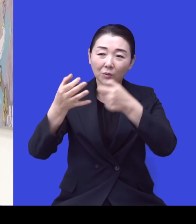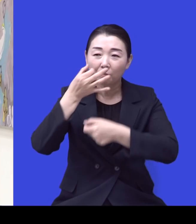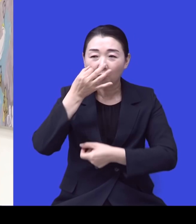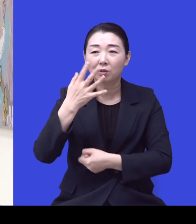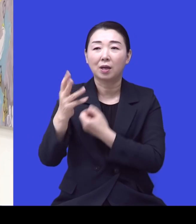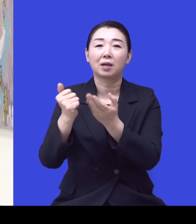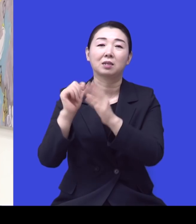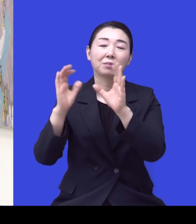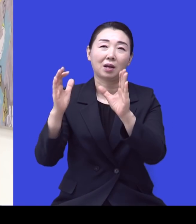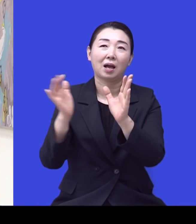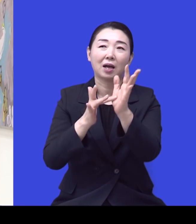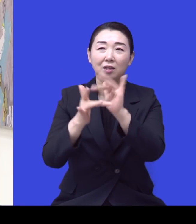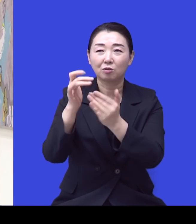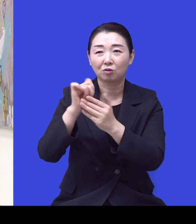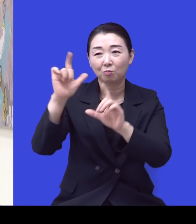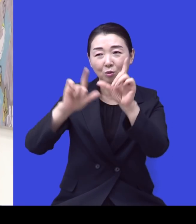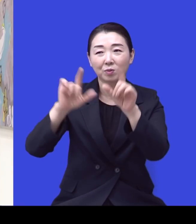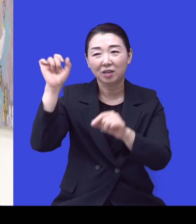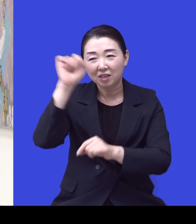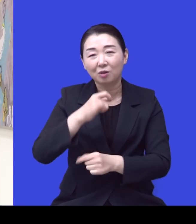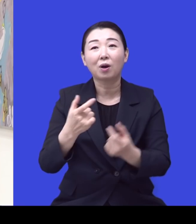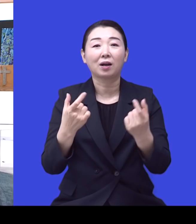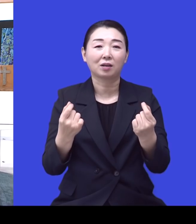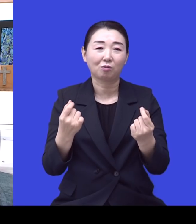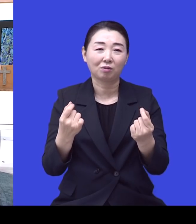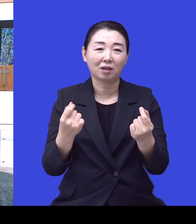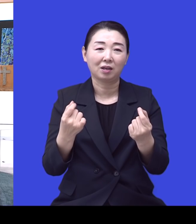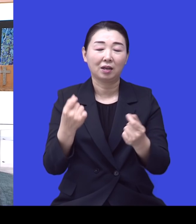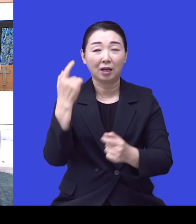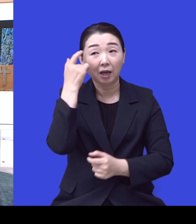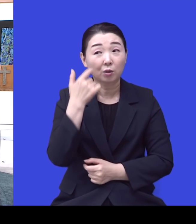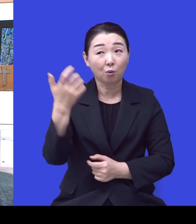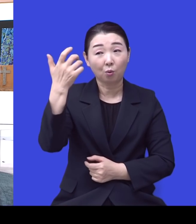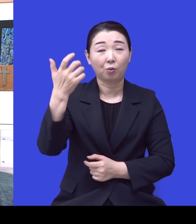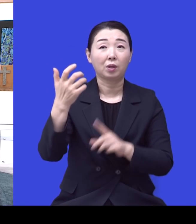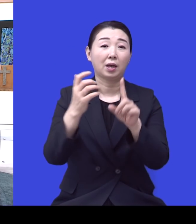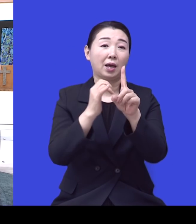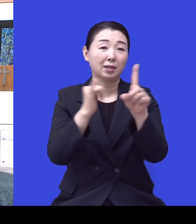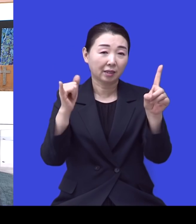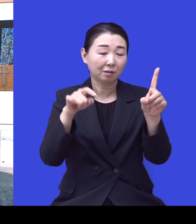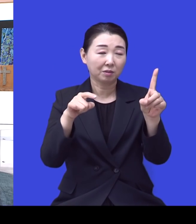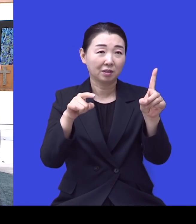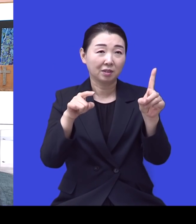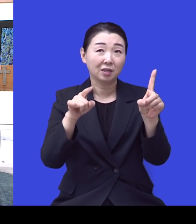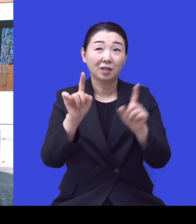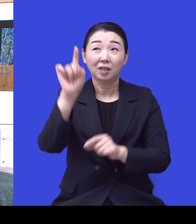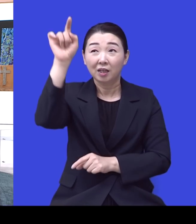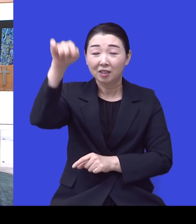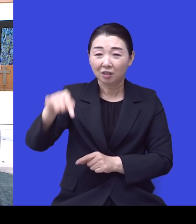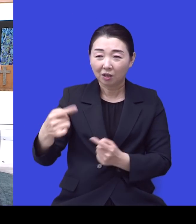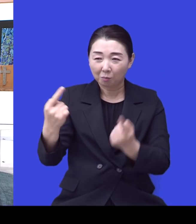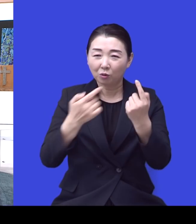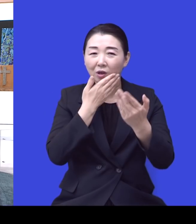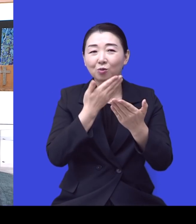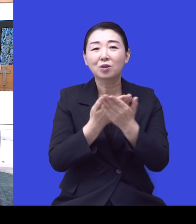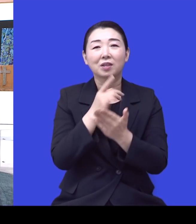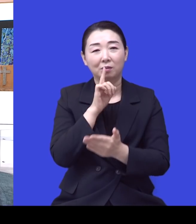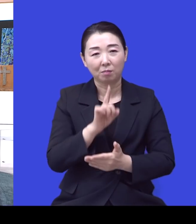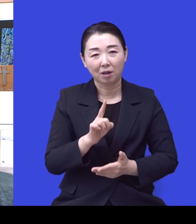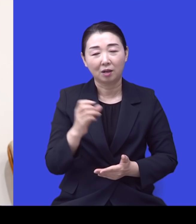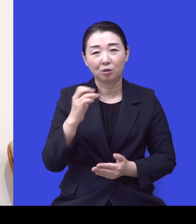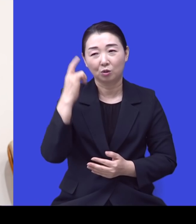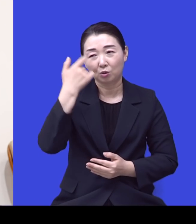예수님 모습이 바로 이와 같구나. 네. 정말 그분 한 영혼이 천하보다 귀하다는 그 영혼을